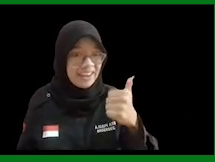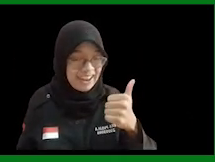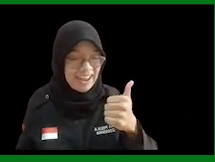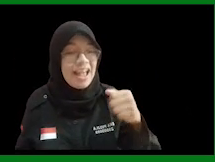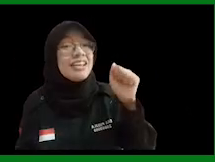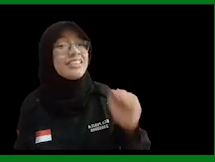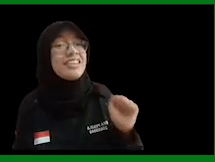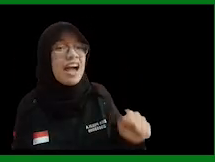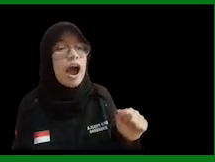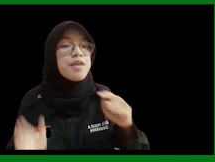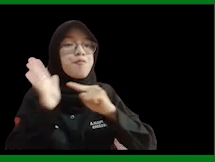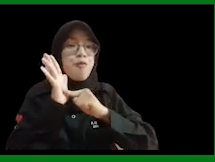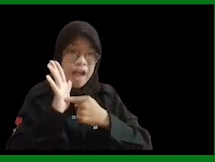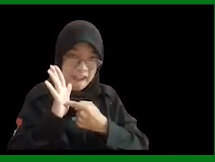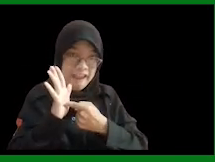persidangan.